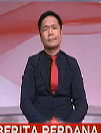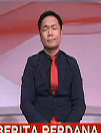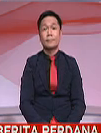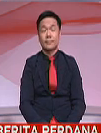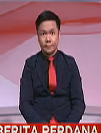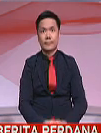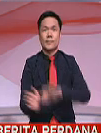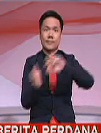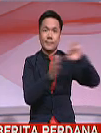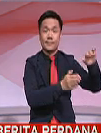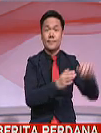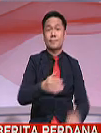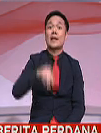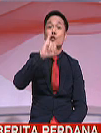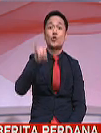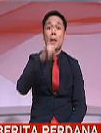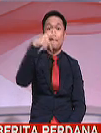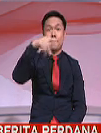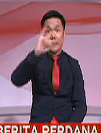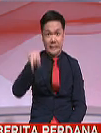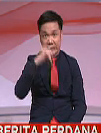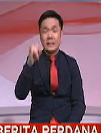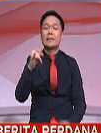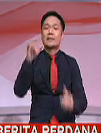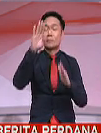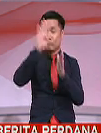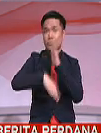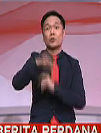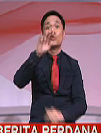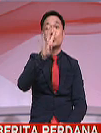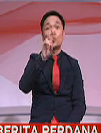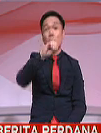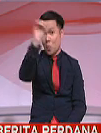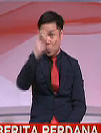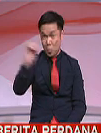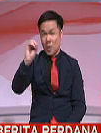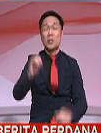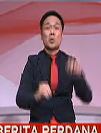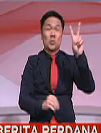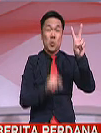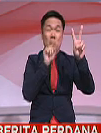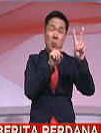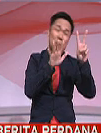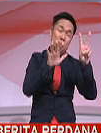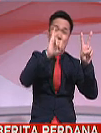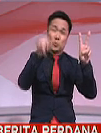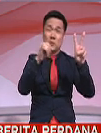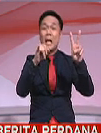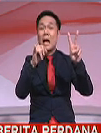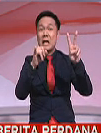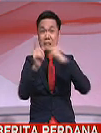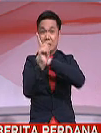Hai jabatan pengangkutan Jalan JVC memberi discount 700 terhadap puluhan 5000000 Saman